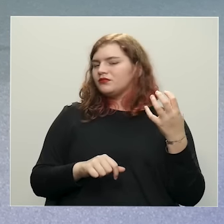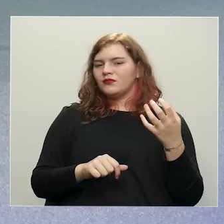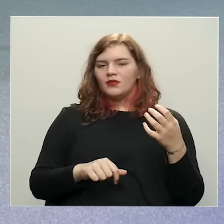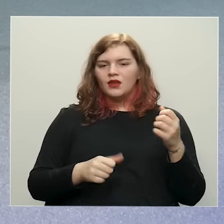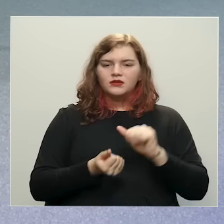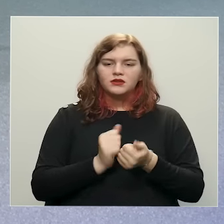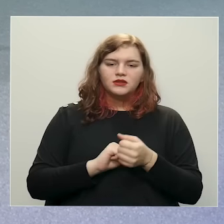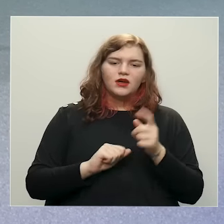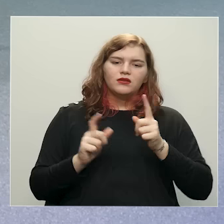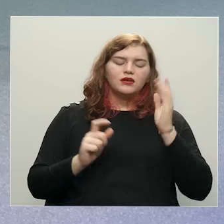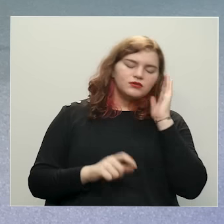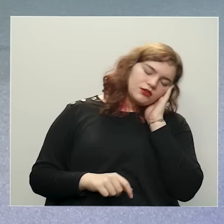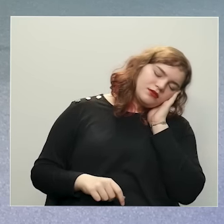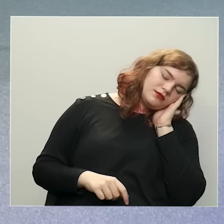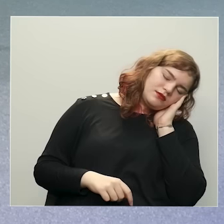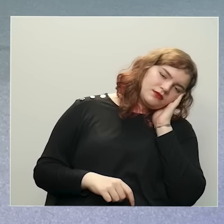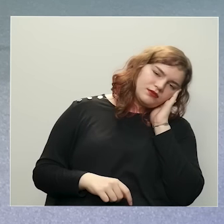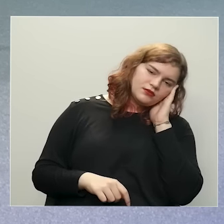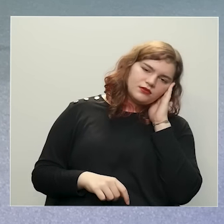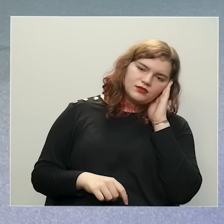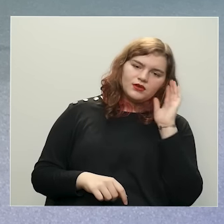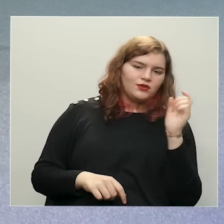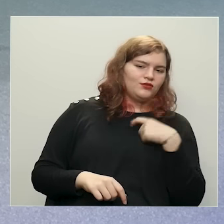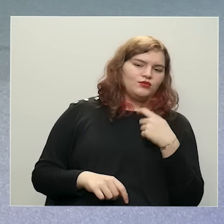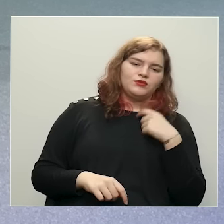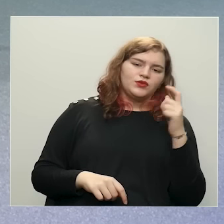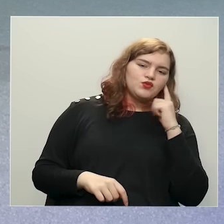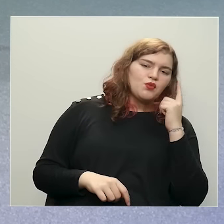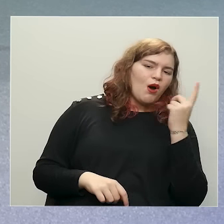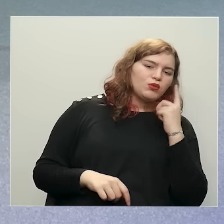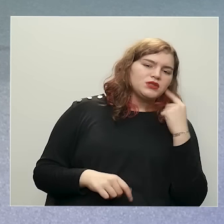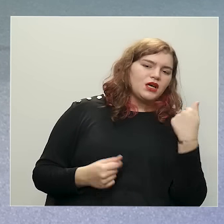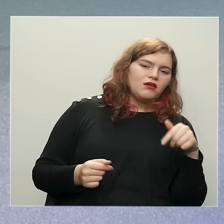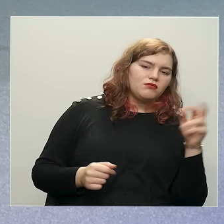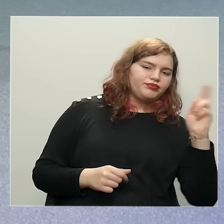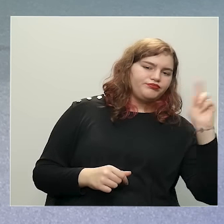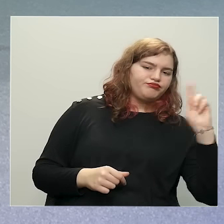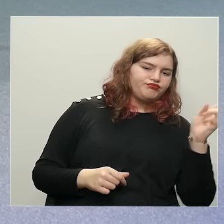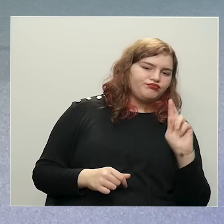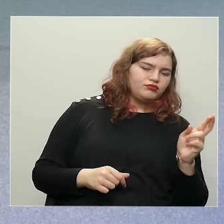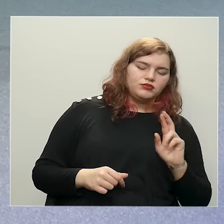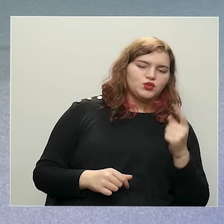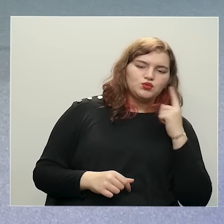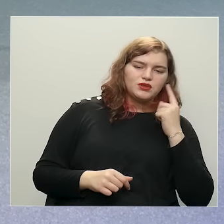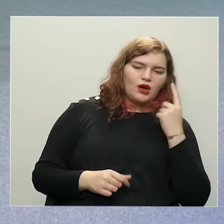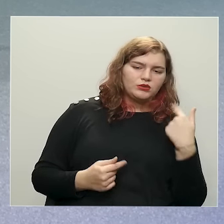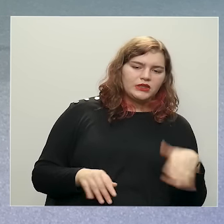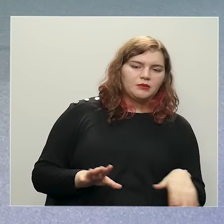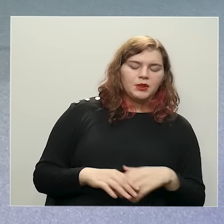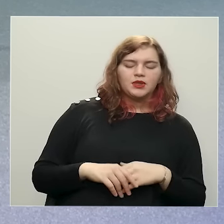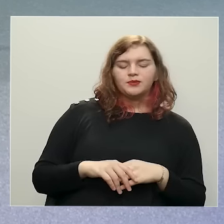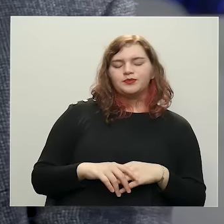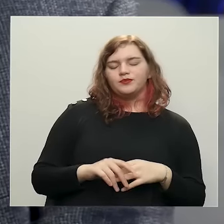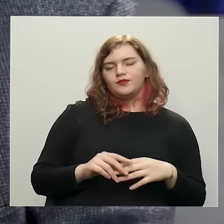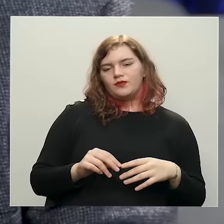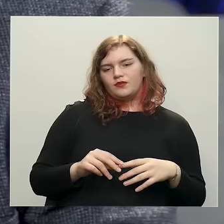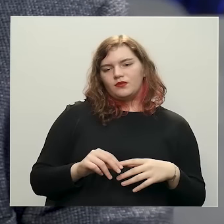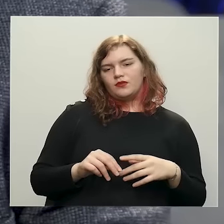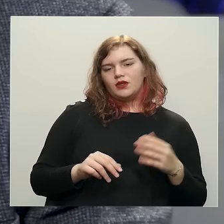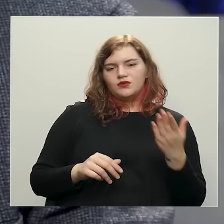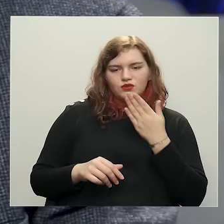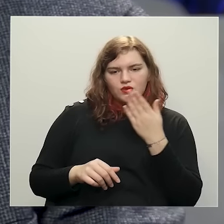dacă dormea pe partea dreaptă, poți să uiți, nu se trezea. Când o trezeam să meargă la școală, când era... De